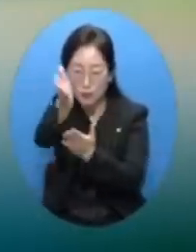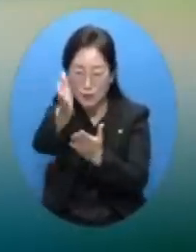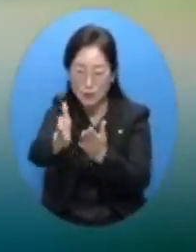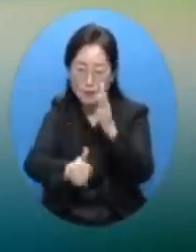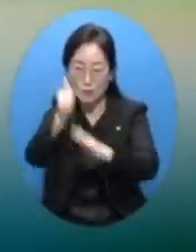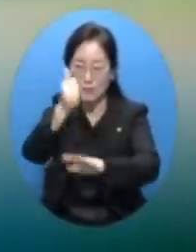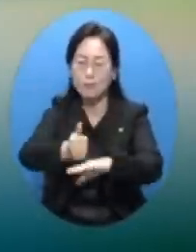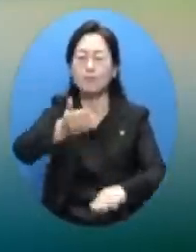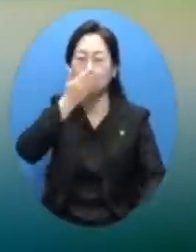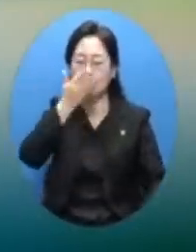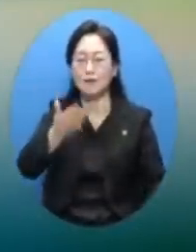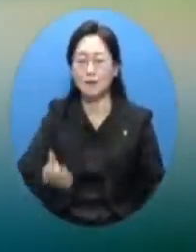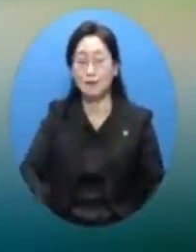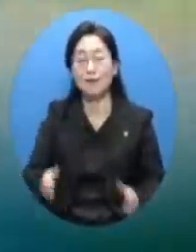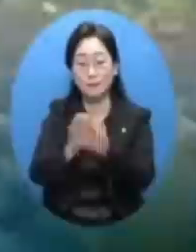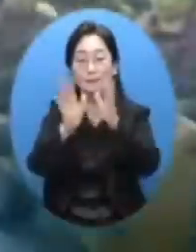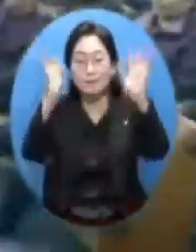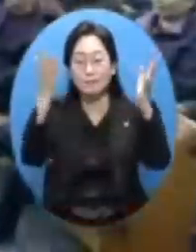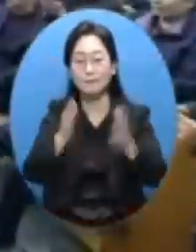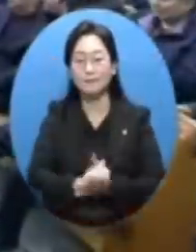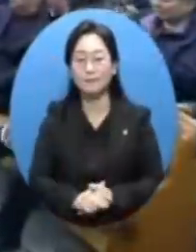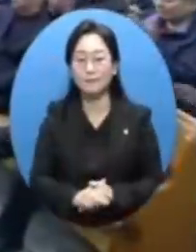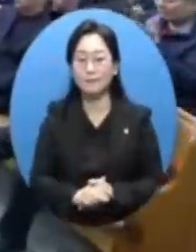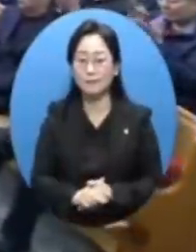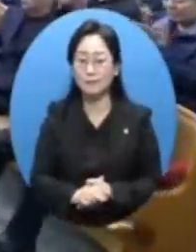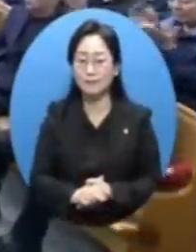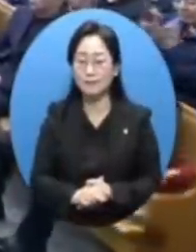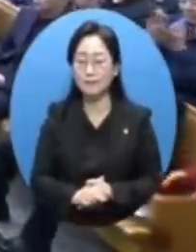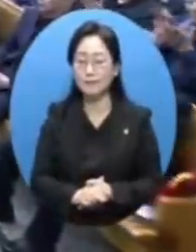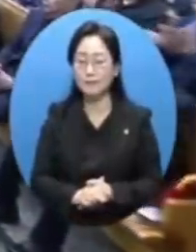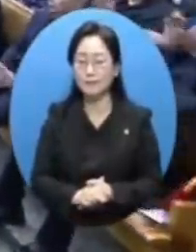오를 수 있습니다. 할렐루야.